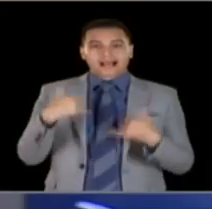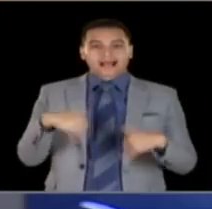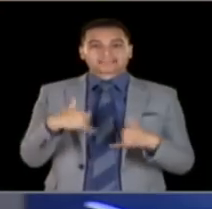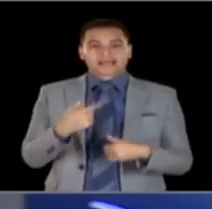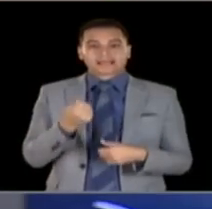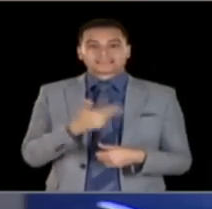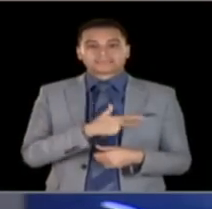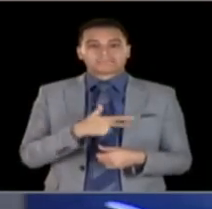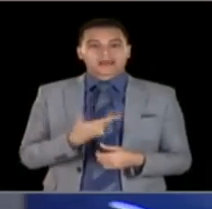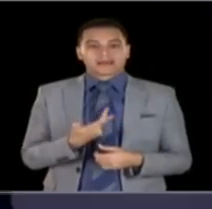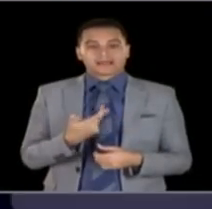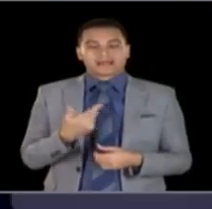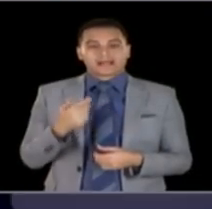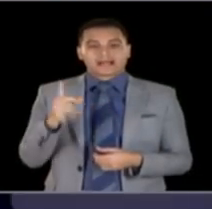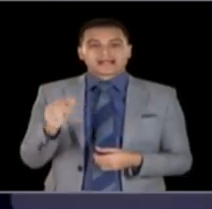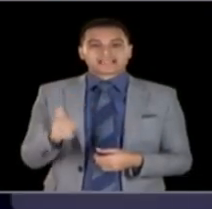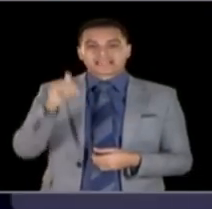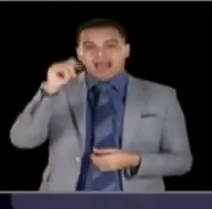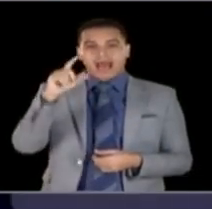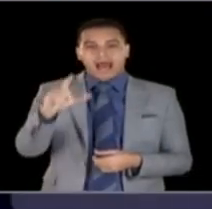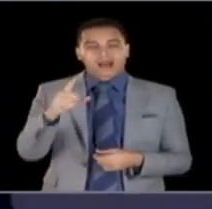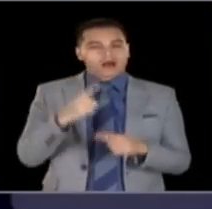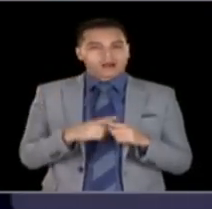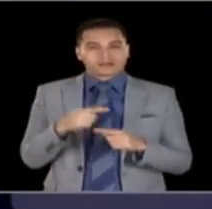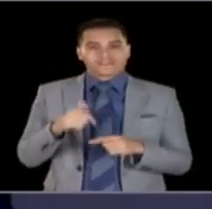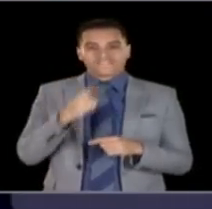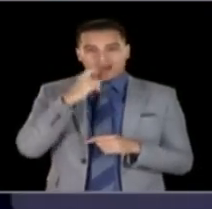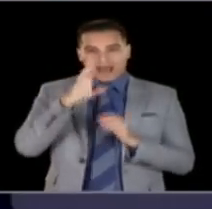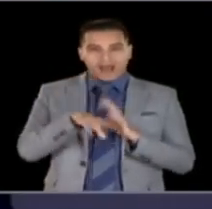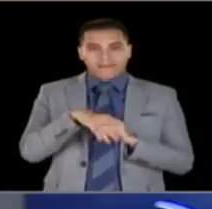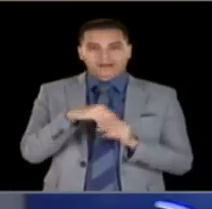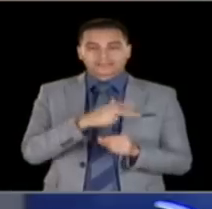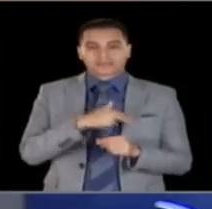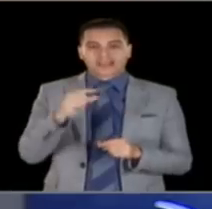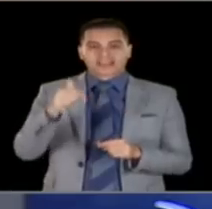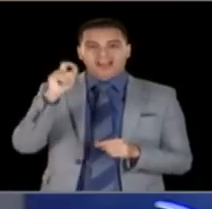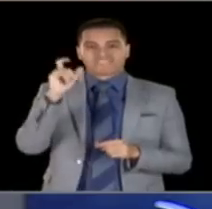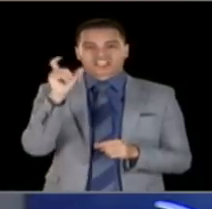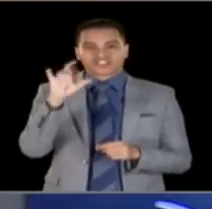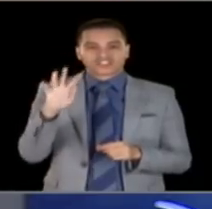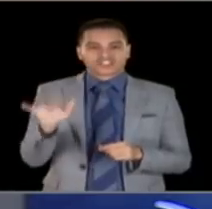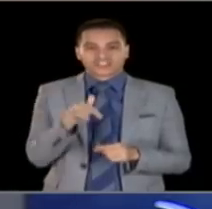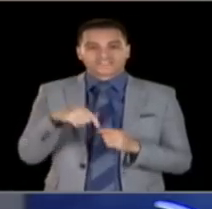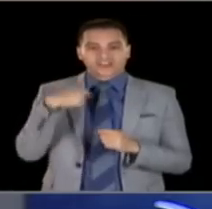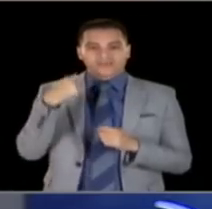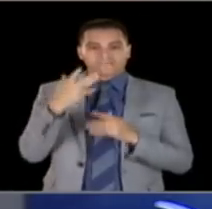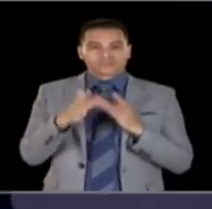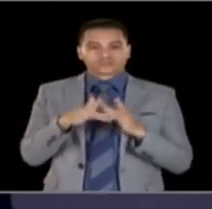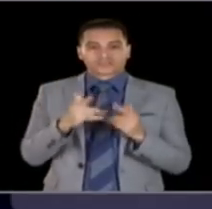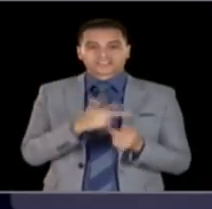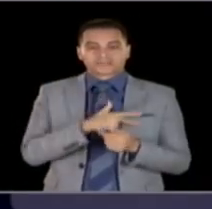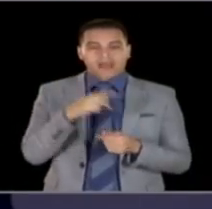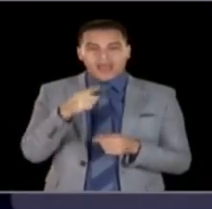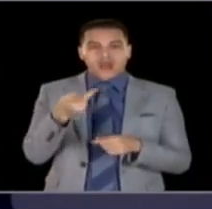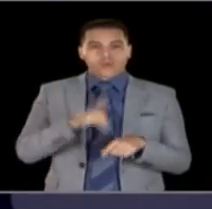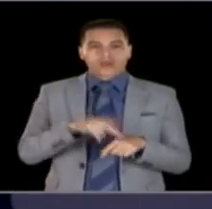الجزائر؟ ريال. غلط. فنان قام بدور دافنشي في مسلسل هي ودافنشي. فمن هو؟ أمير كرارة. غلط.